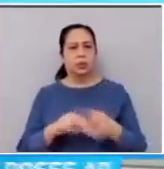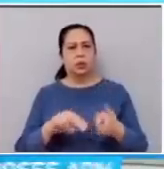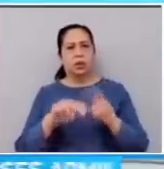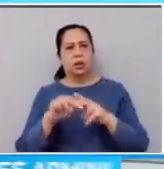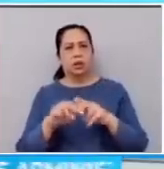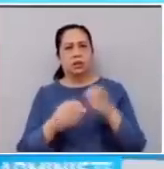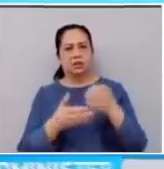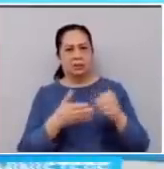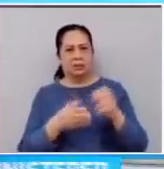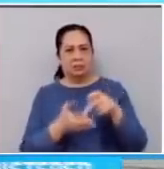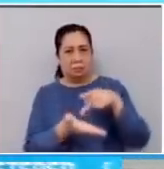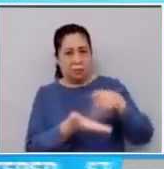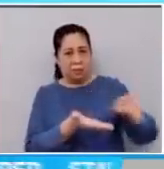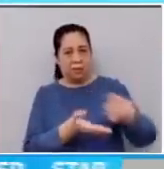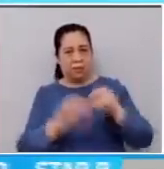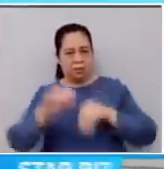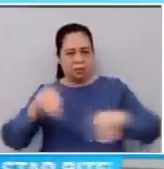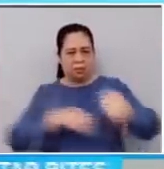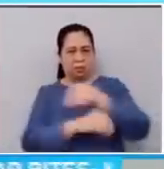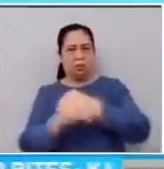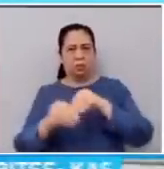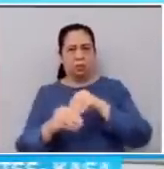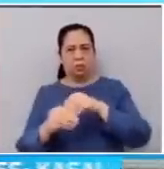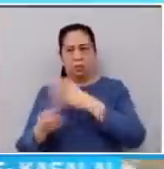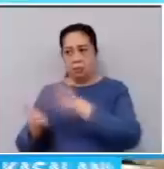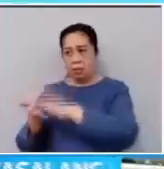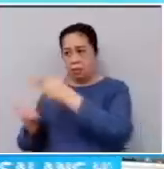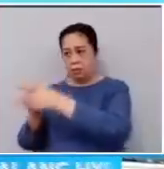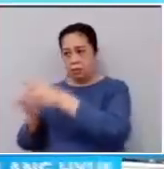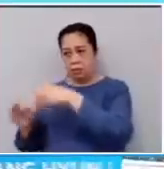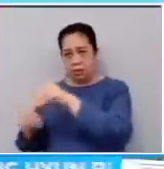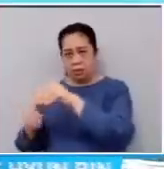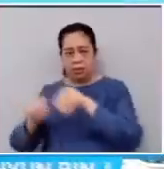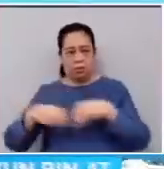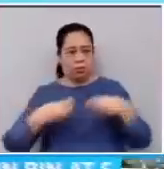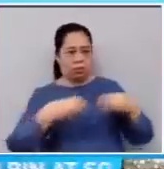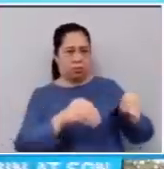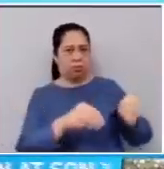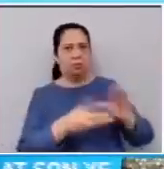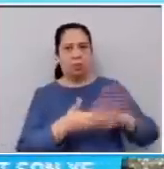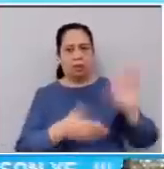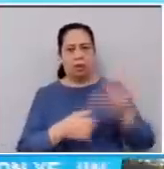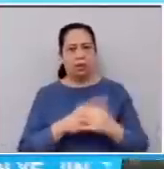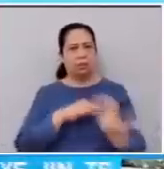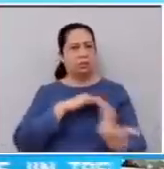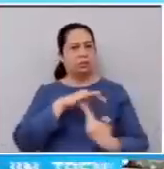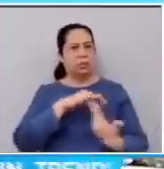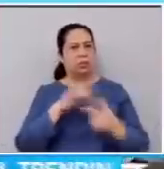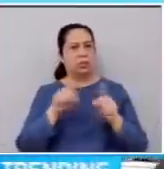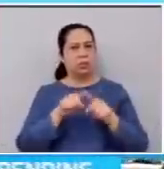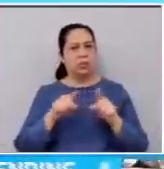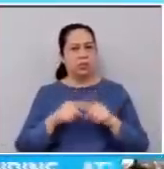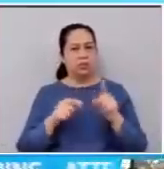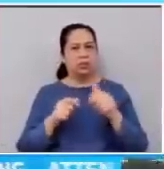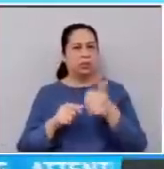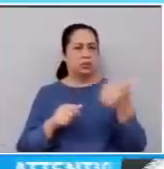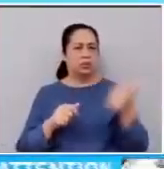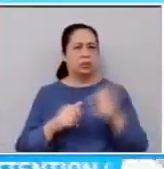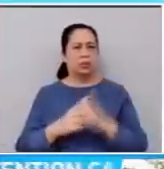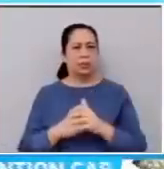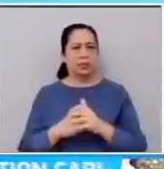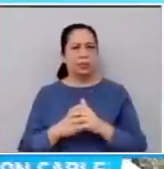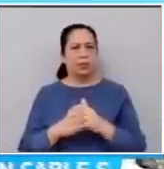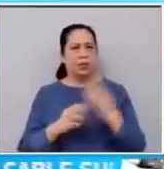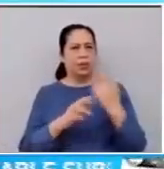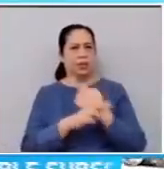para mabawi din po yung ano, yung mga nagastos. Yung mga suki din, may ibang regular customer